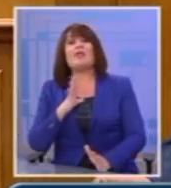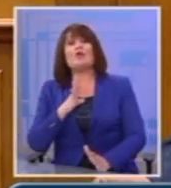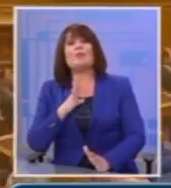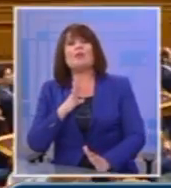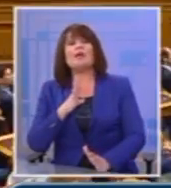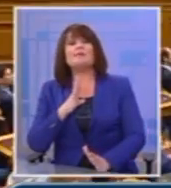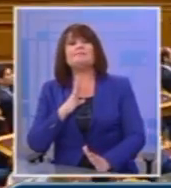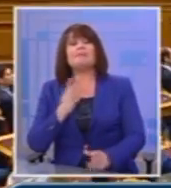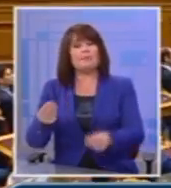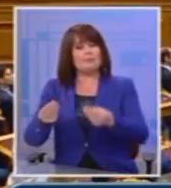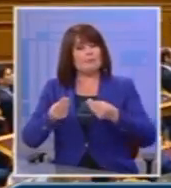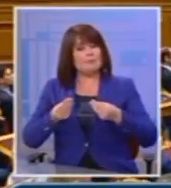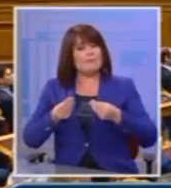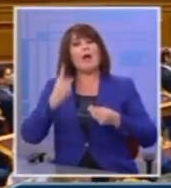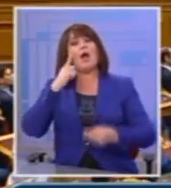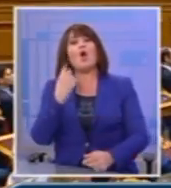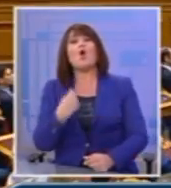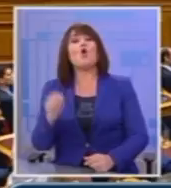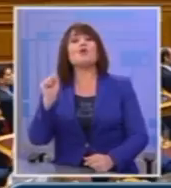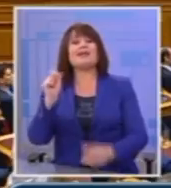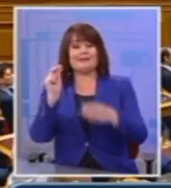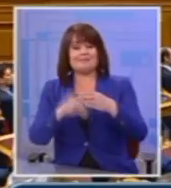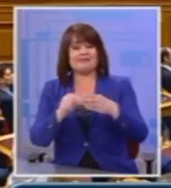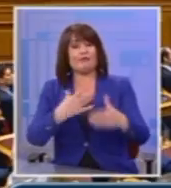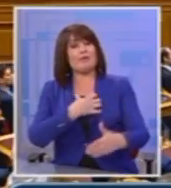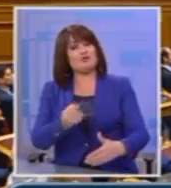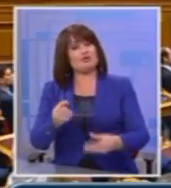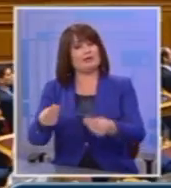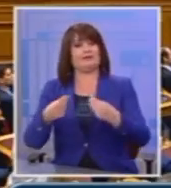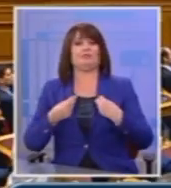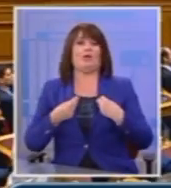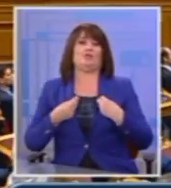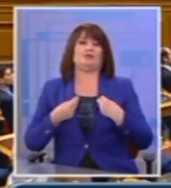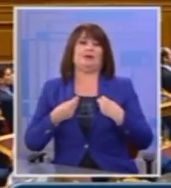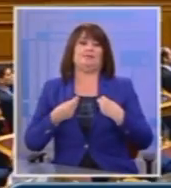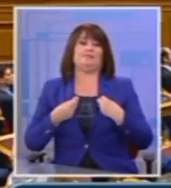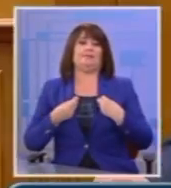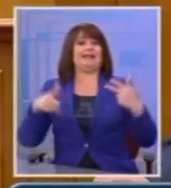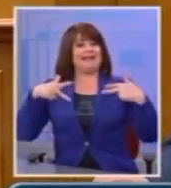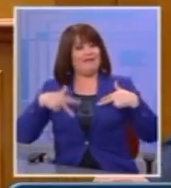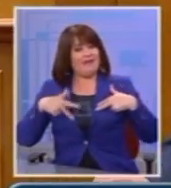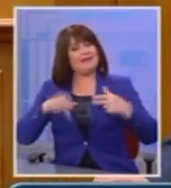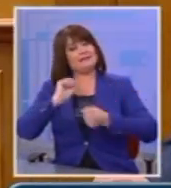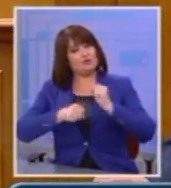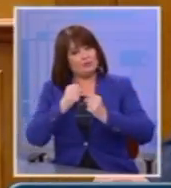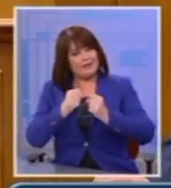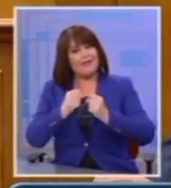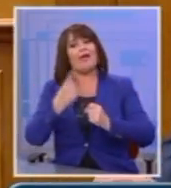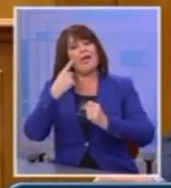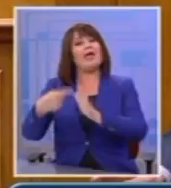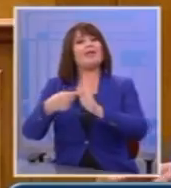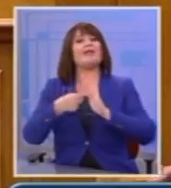Εξέλαβα το όχι όμως και ως ψήφο εμπιστοσύνης στην κυβέρνηση και στις προσπάθειές της.